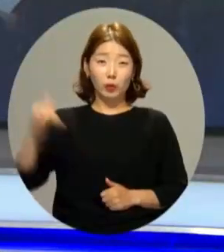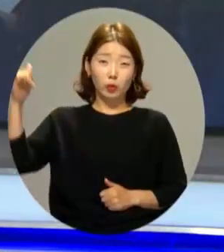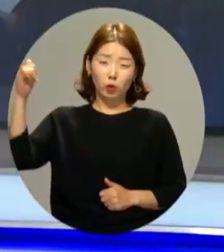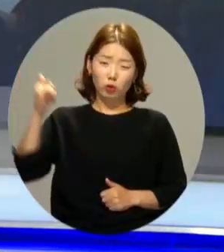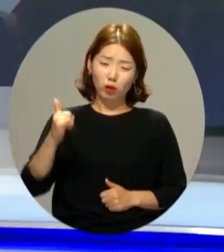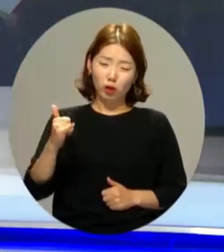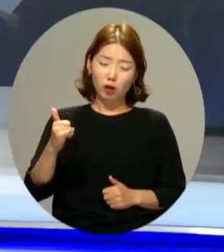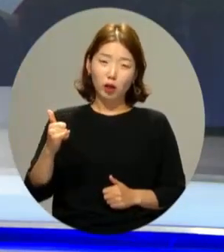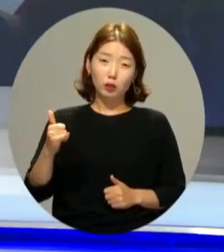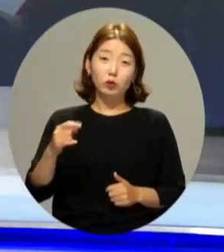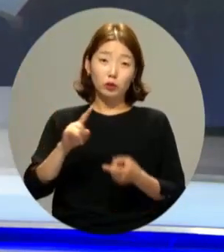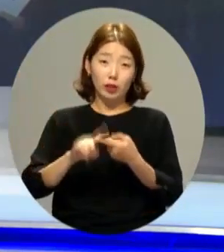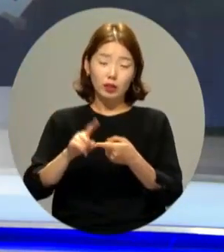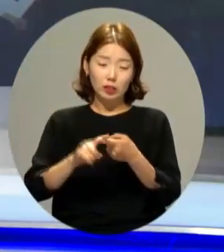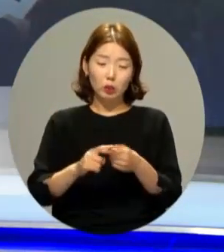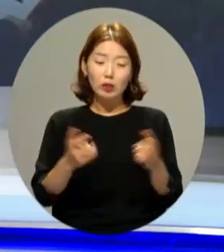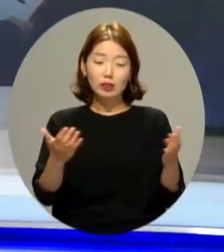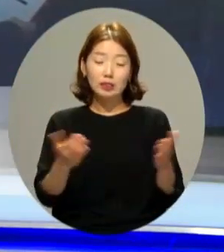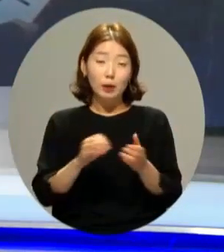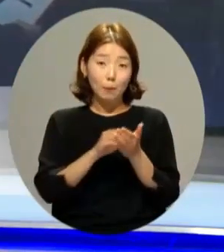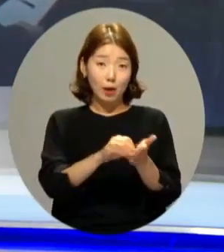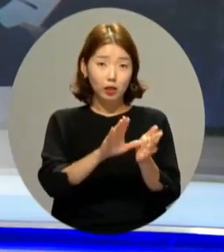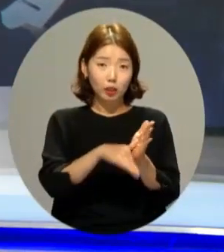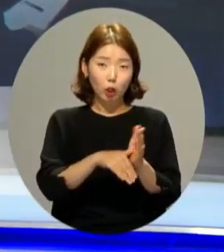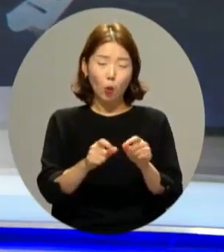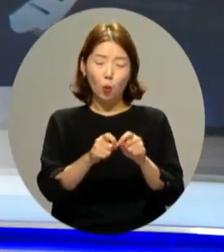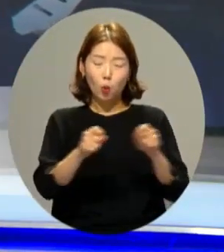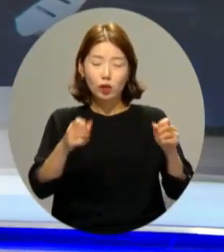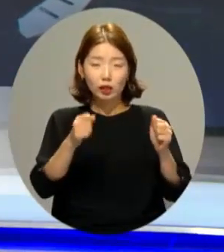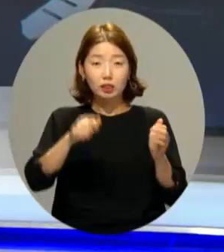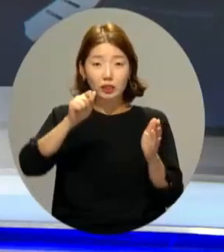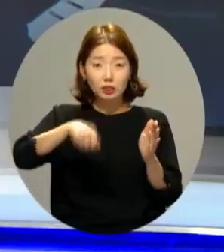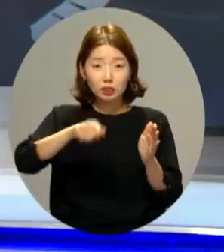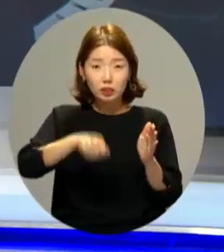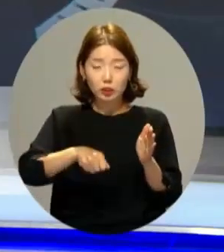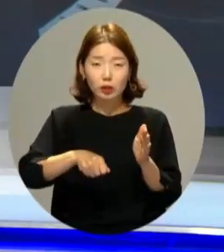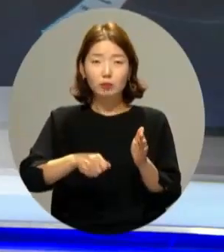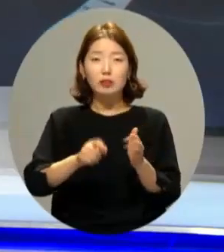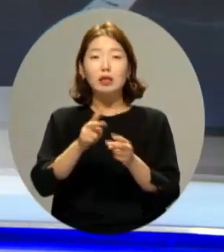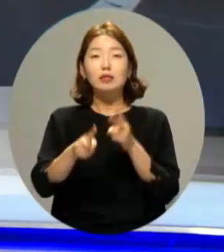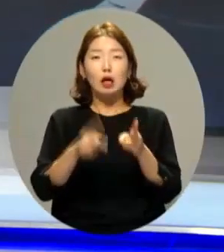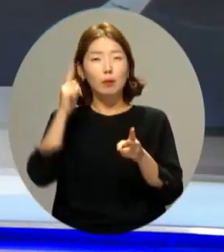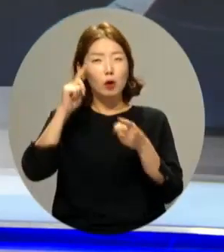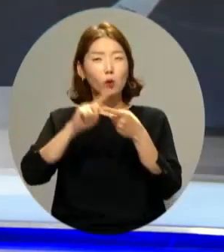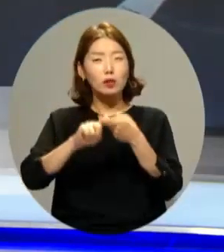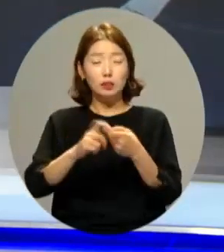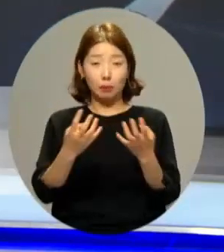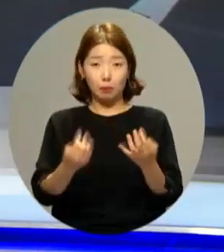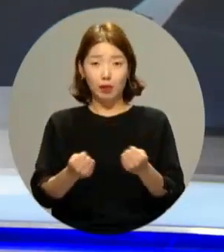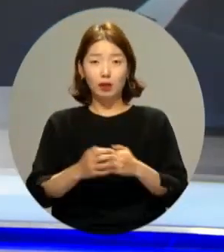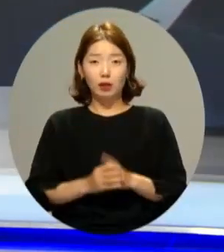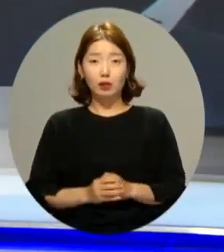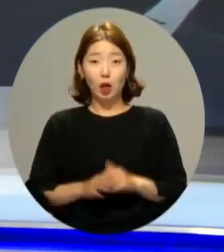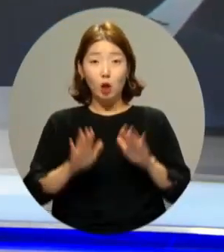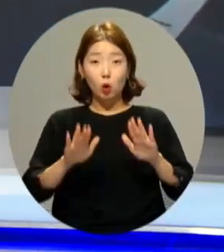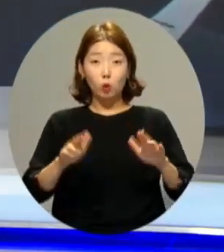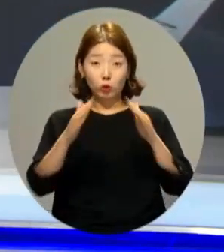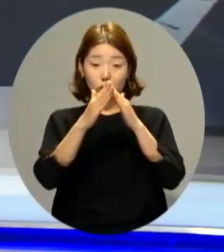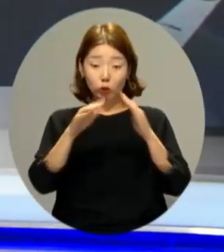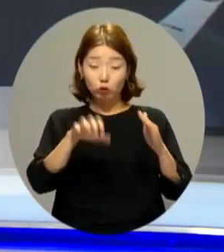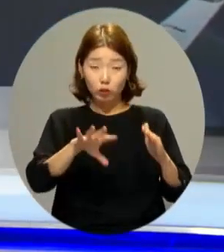외국인이 소멸 위기 지역에 취업할 경우 장기체류 자격을 주는 지역 특화비자 사업에 관심이 뜨겁습니다 오늘